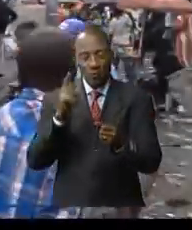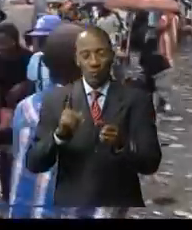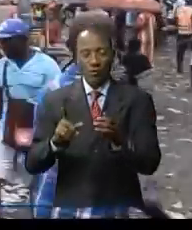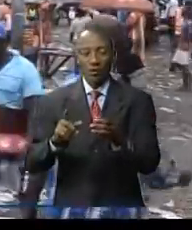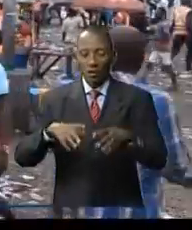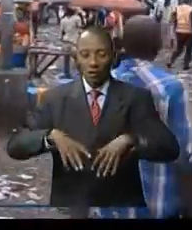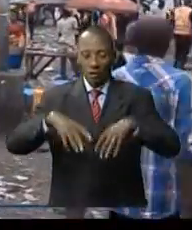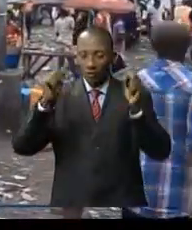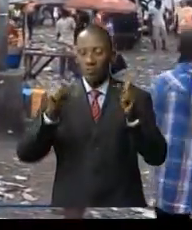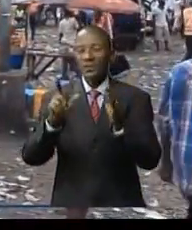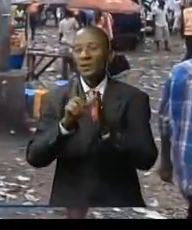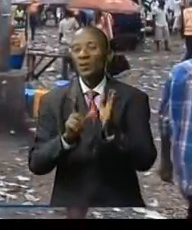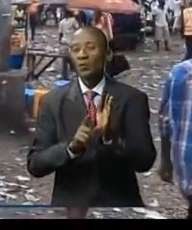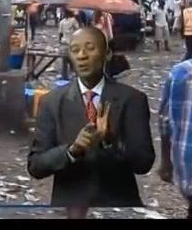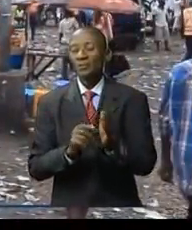au poste de décision.